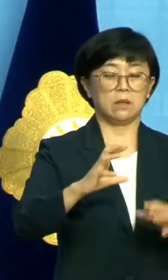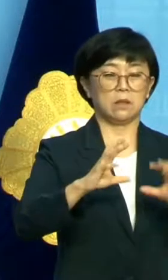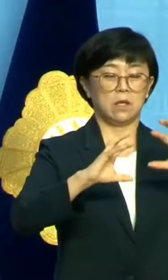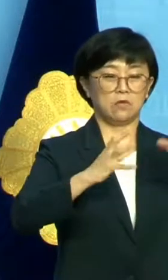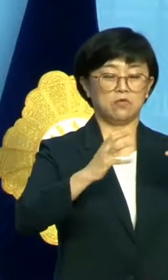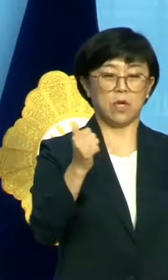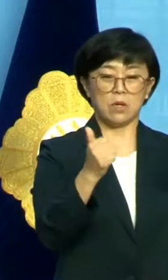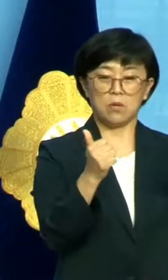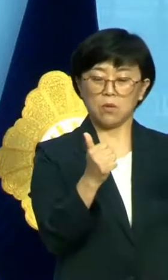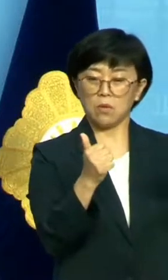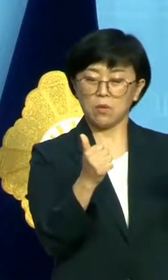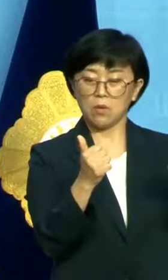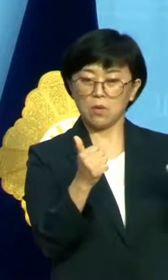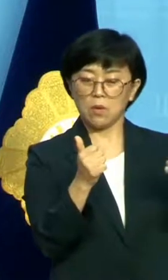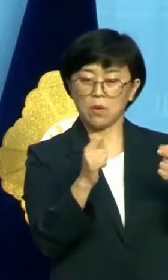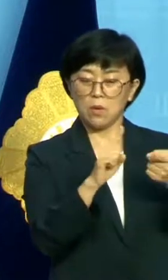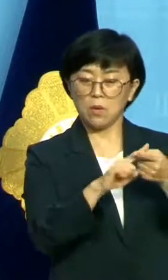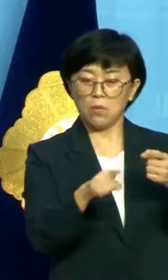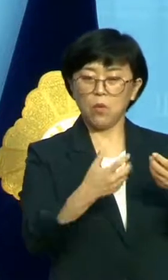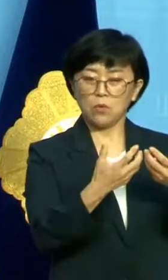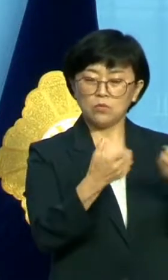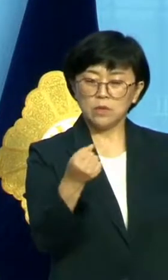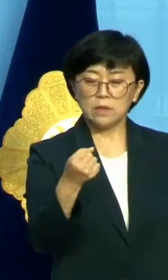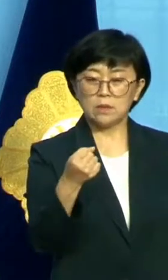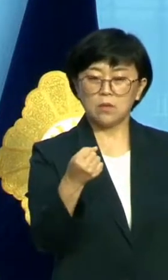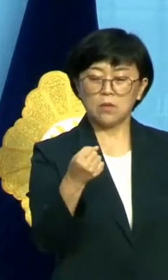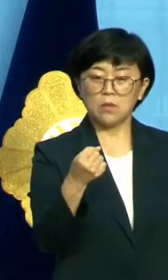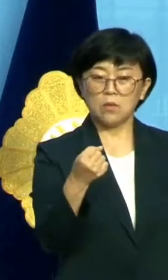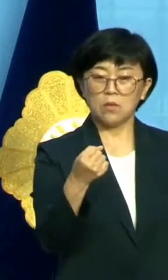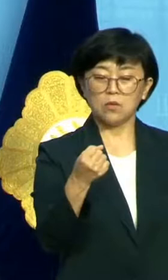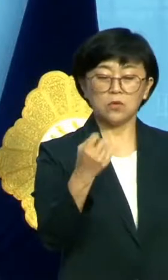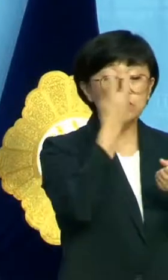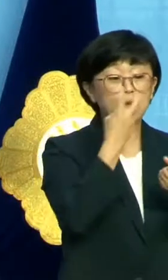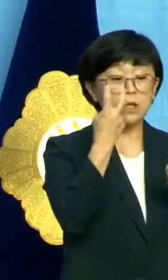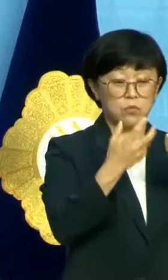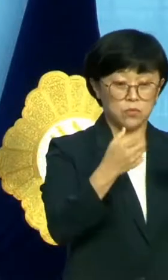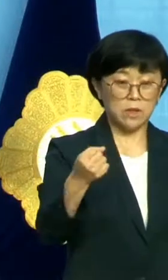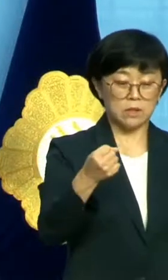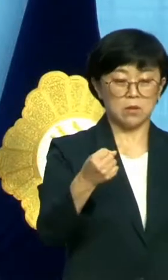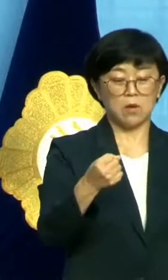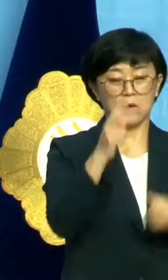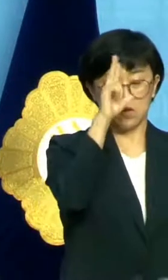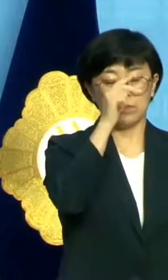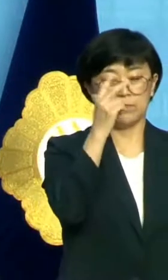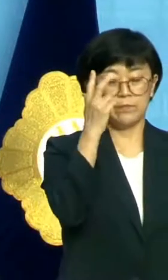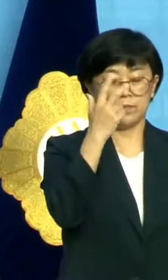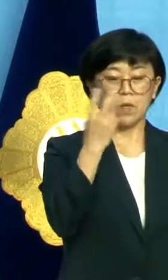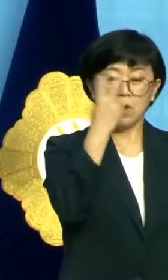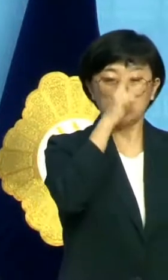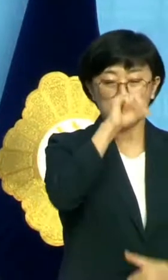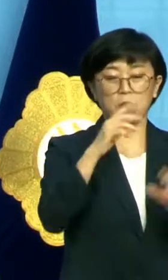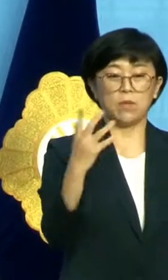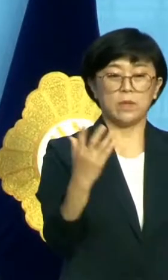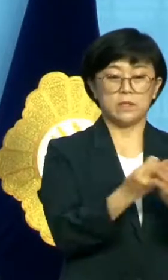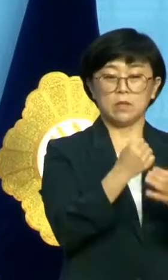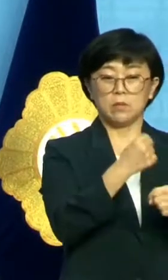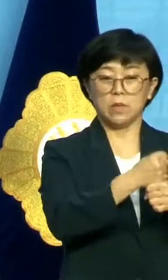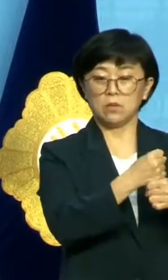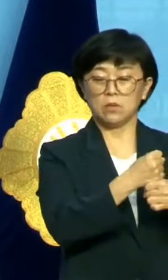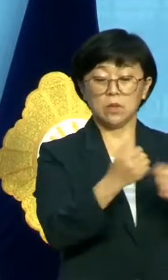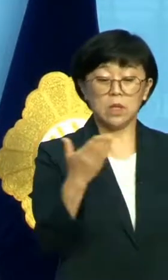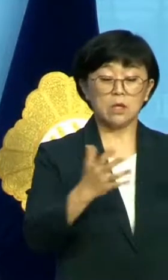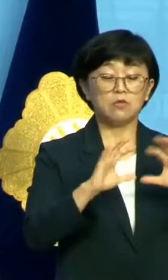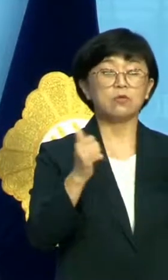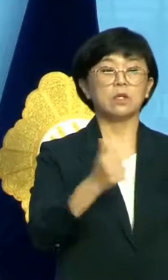내에서는 수사와 기소를 완전히 분리해서 완전한 검찰개혁까지 달성하도록 하겠습니다. 그리고 일하는